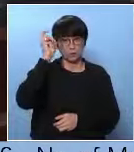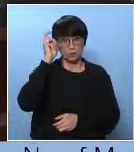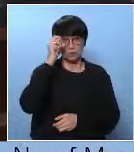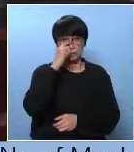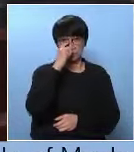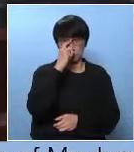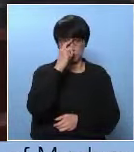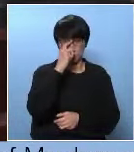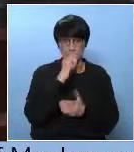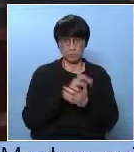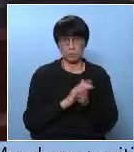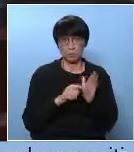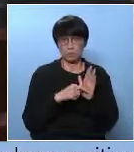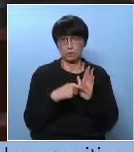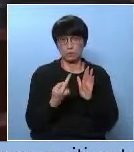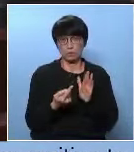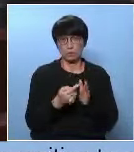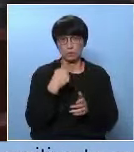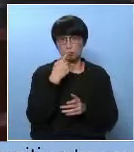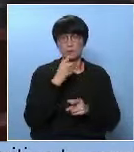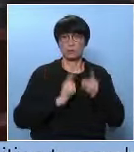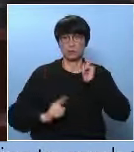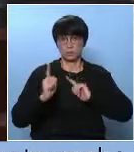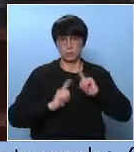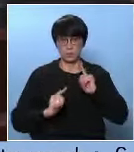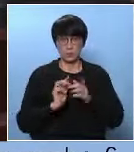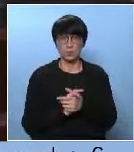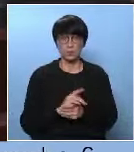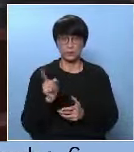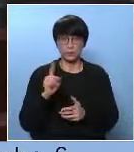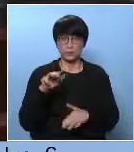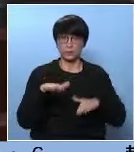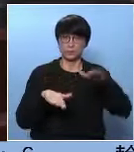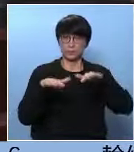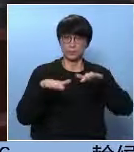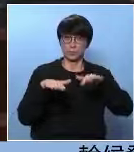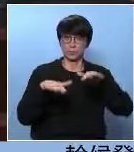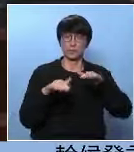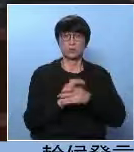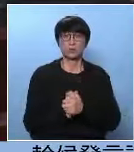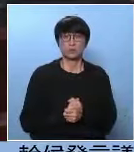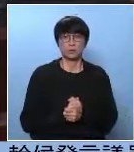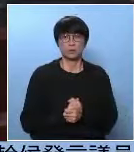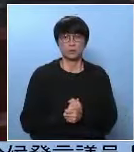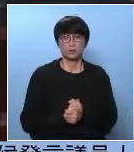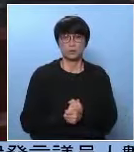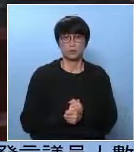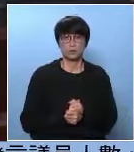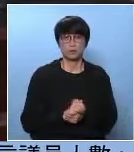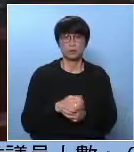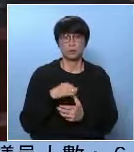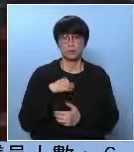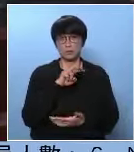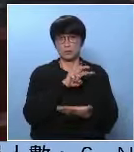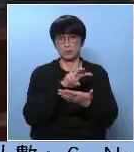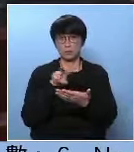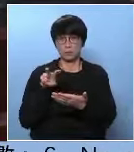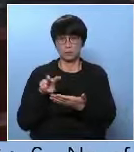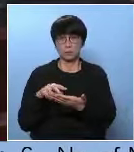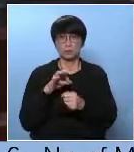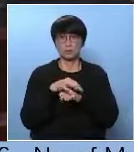在言論自由方面我怎樣取得平衡的。我們是審視了不同國